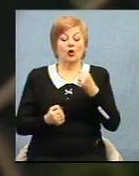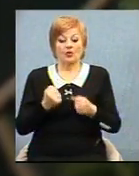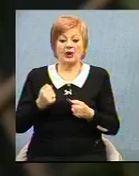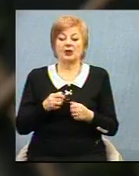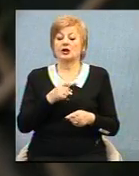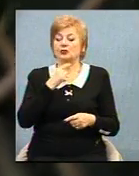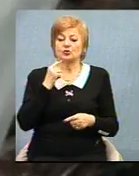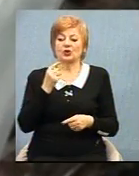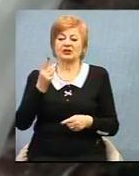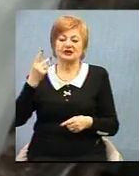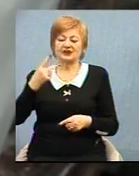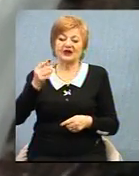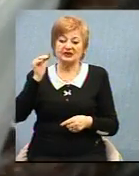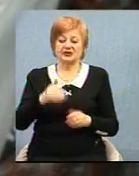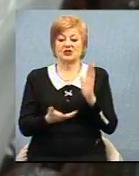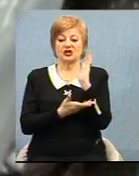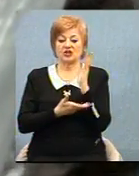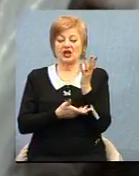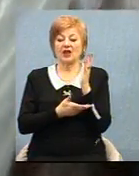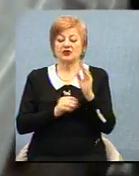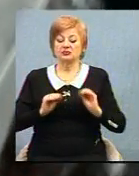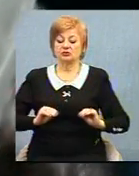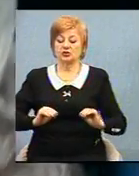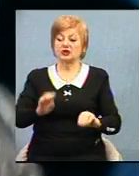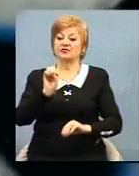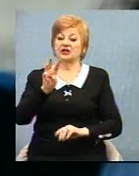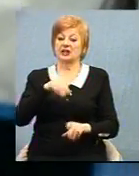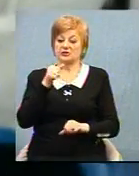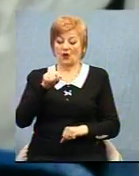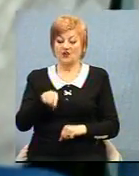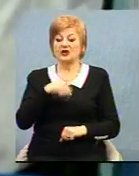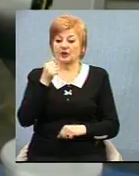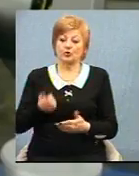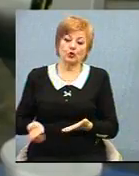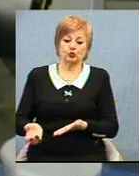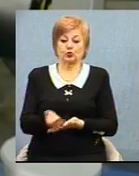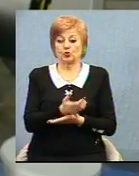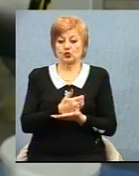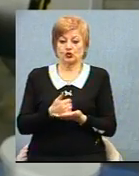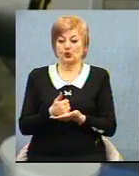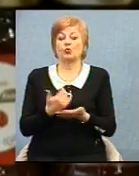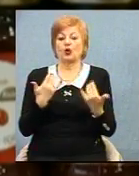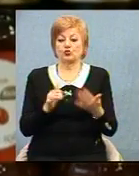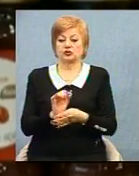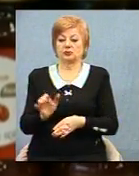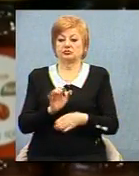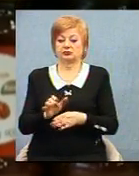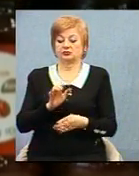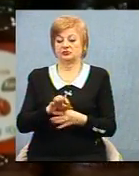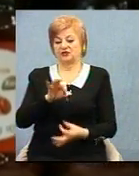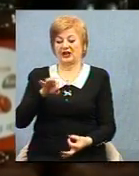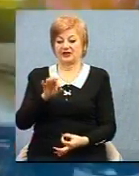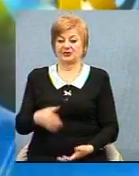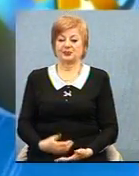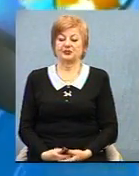на 14 гектарах землі висадили в 2013 році. Цьогоріч із зібраного вперше врожаю виготовили першу партію